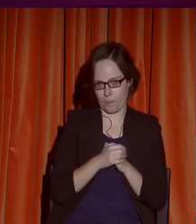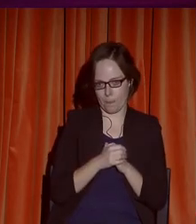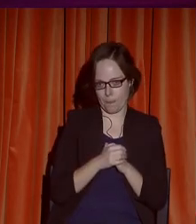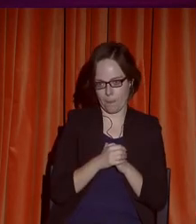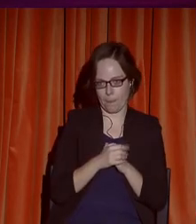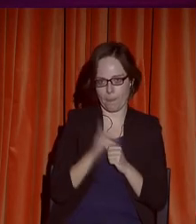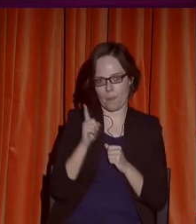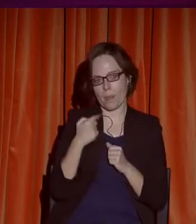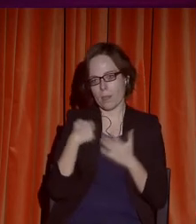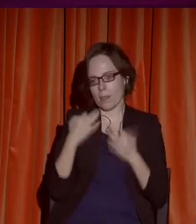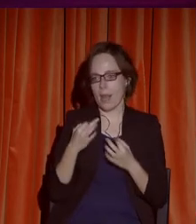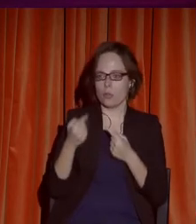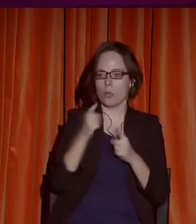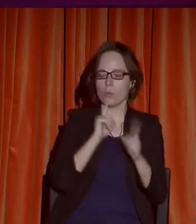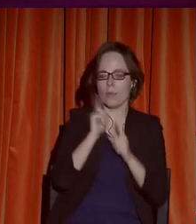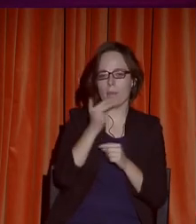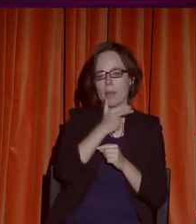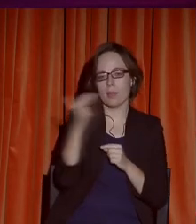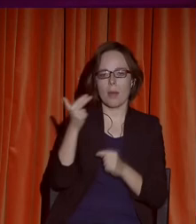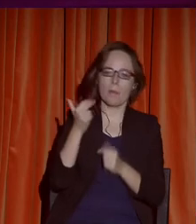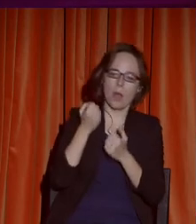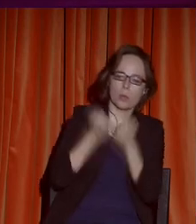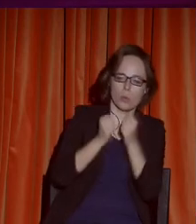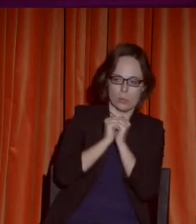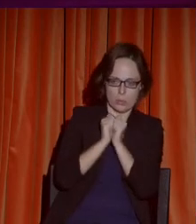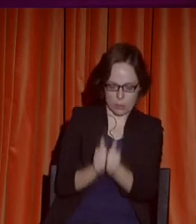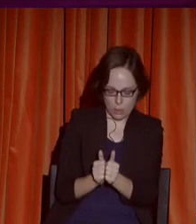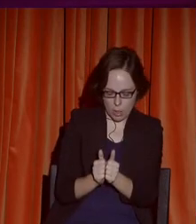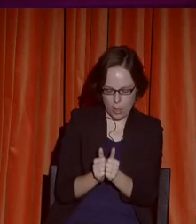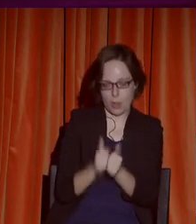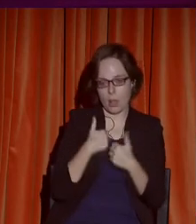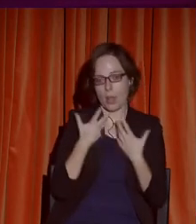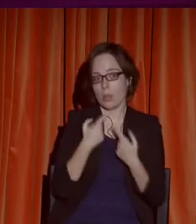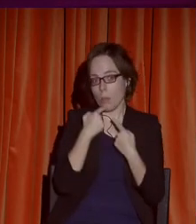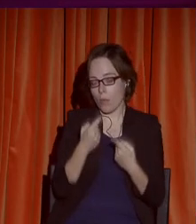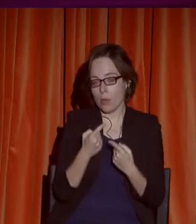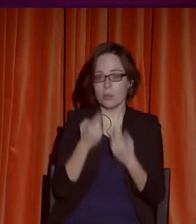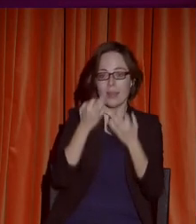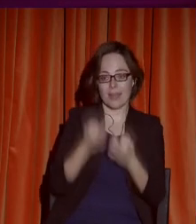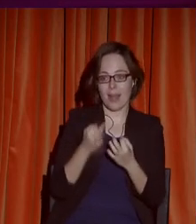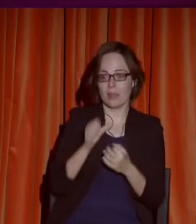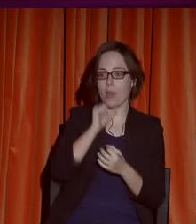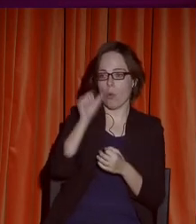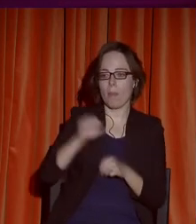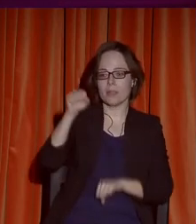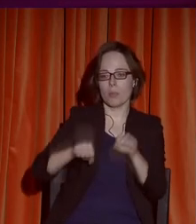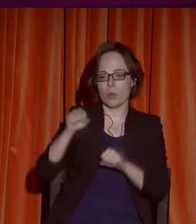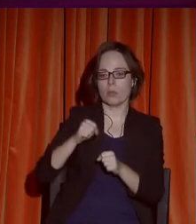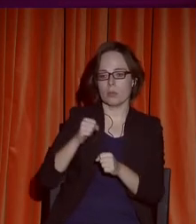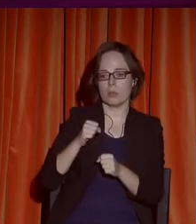Kiedy mówimy o wyzwaniach, to chciałem powiedzieć Państwu o tym, jakiego rodzaju wyzwania stoją przed Europejskim